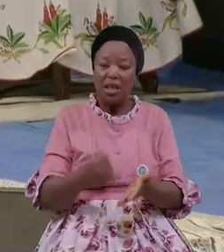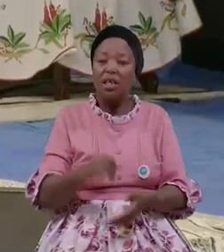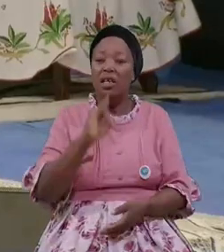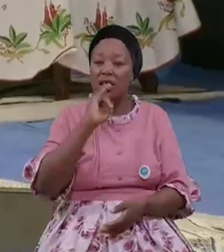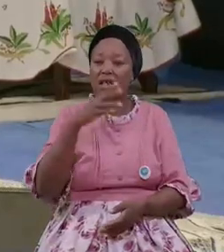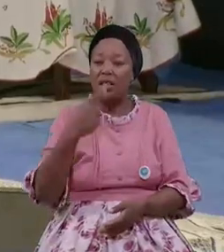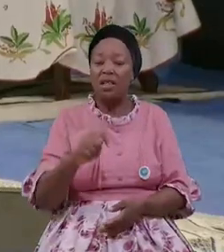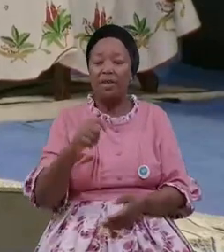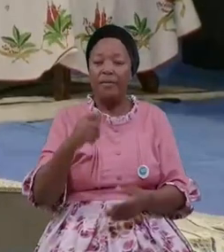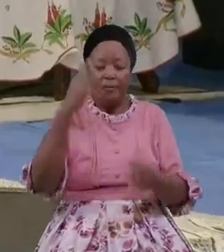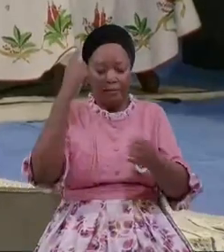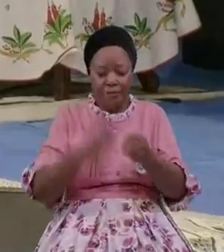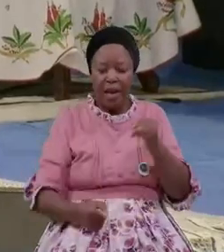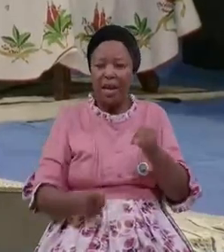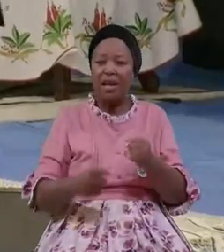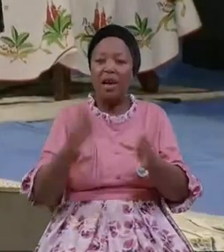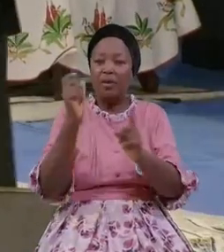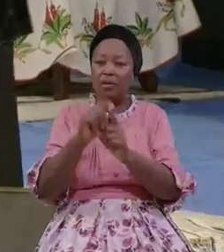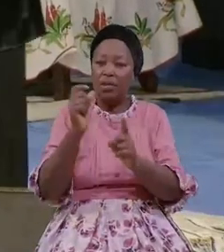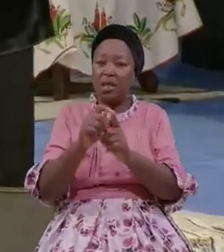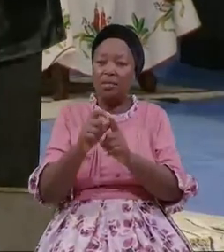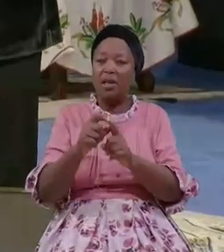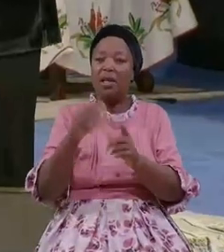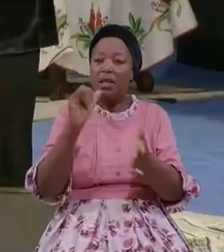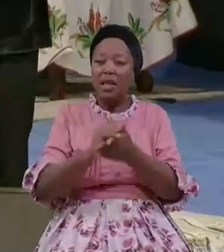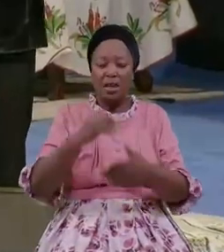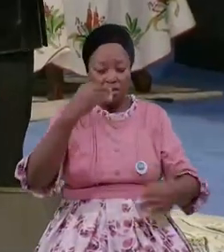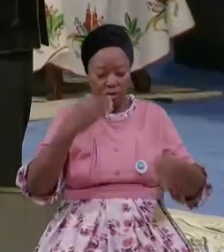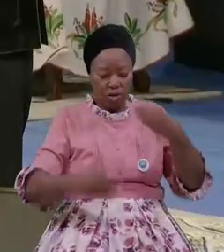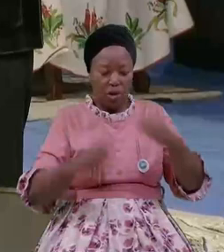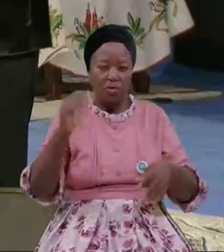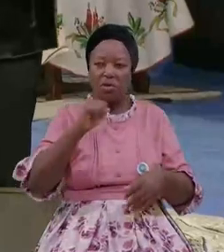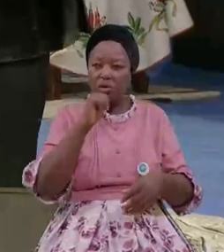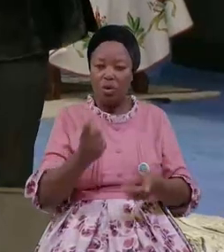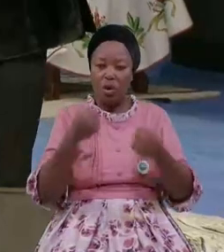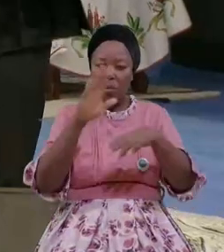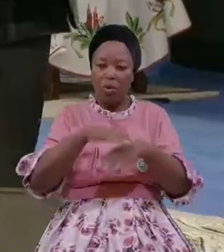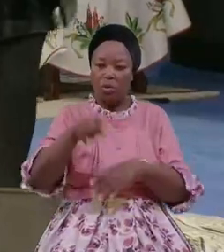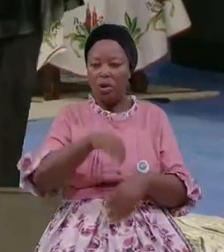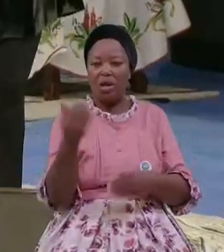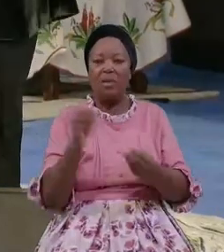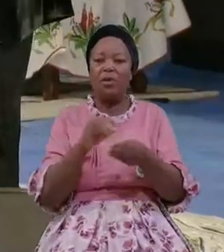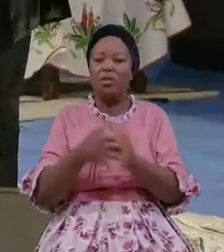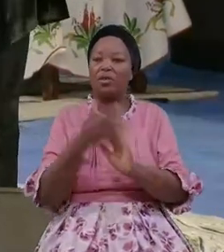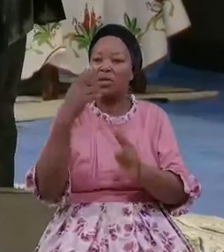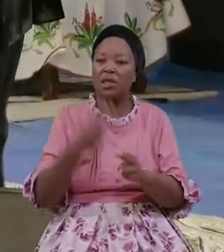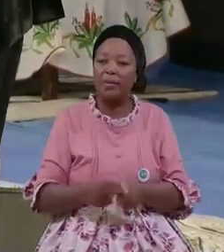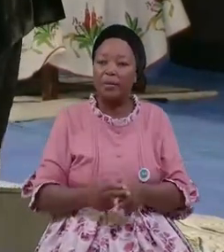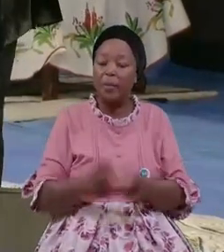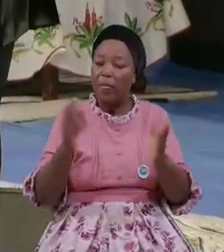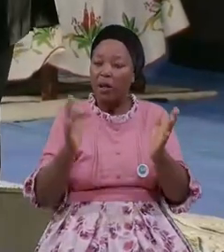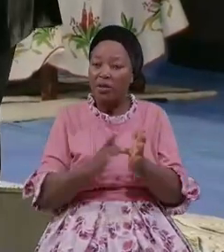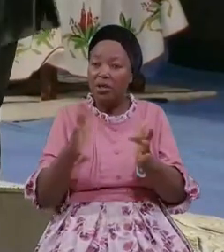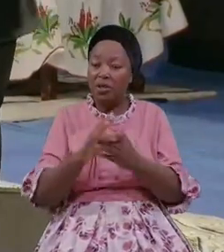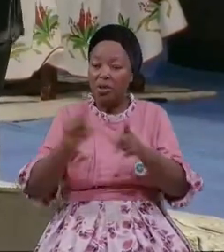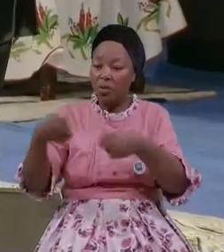tout et la déclaration finale que le jugement ne viendra plus sur vous Jésus